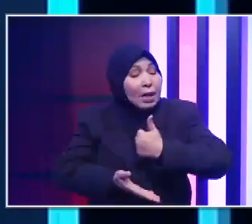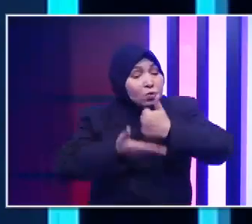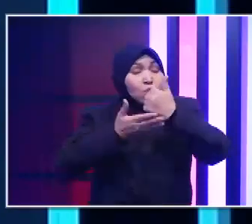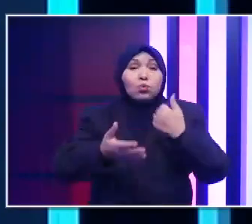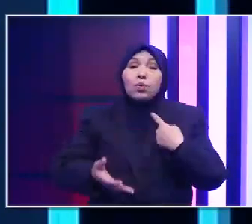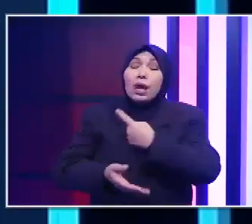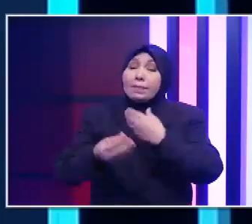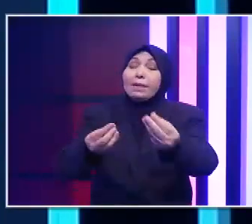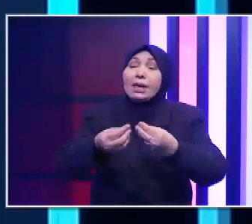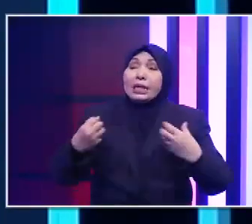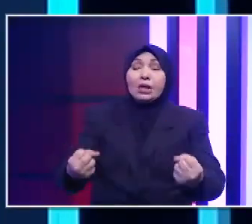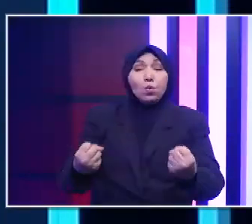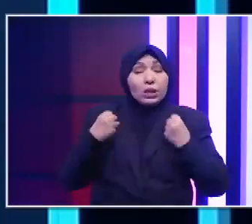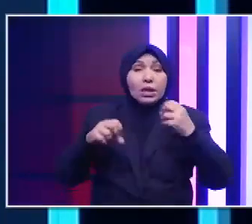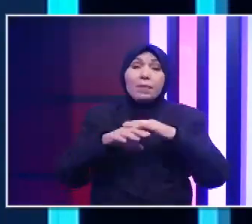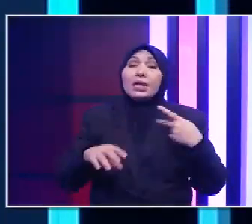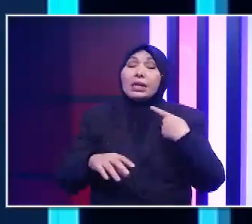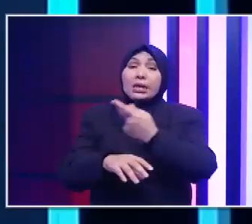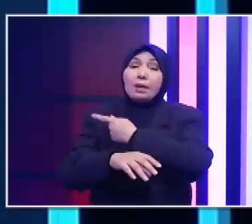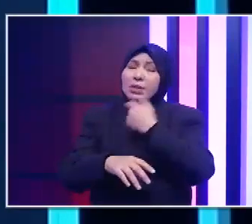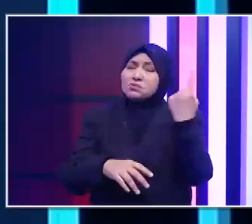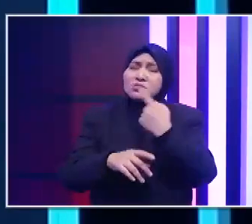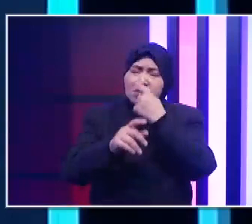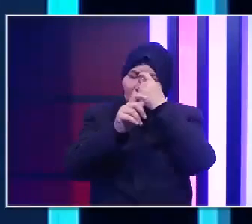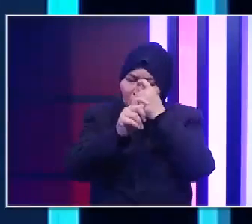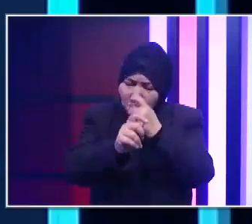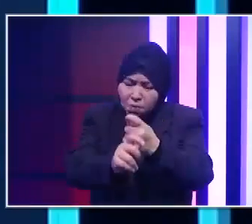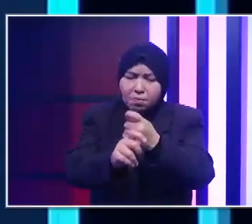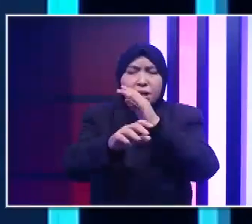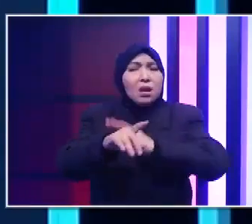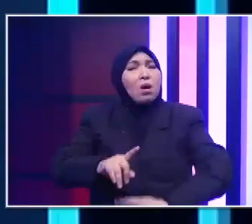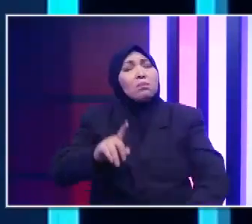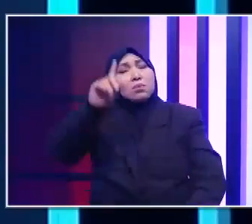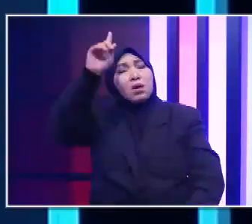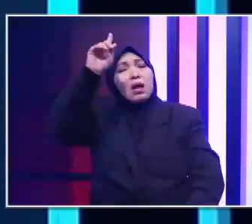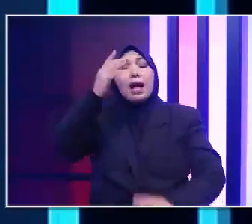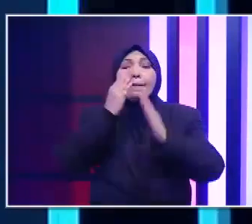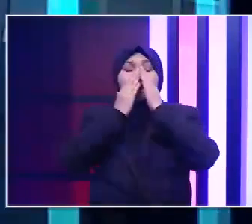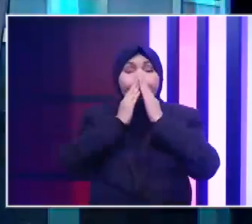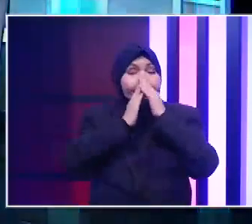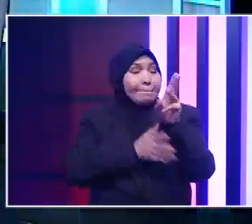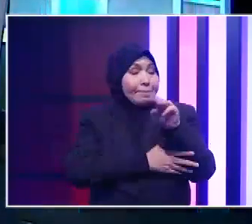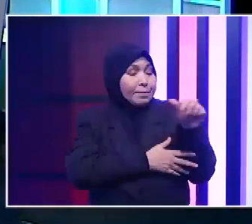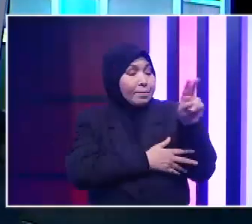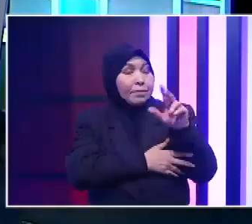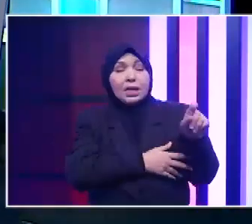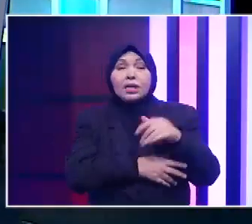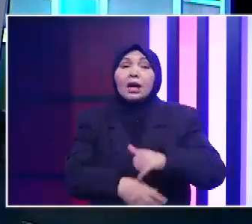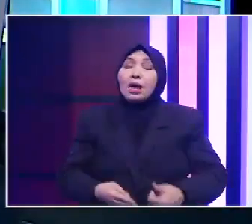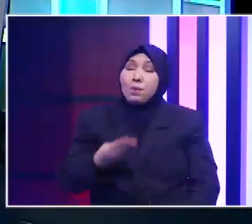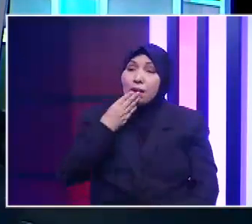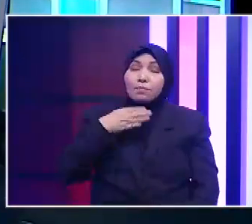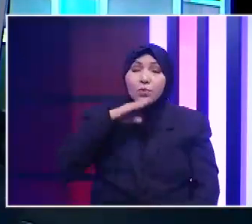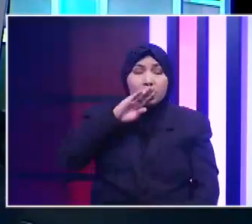kami apabila kekuatan kepada kami presentasi kami patuh kepada perintah Mu ya Allah amin amin ya robbal alamin